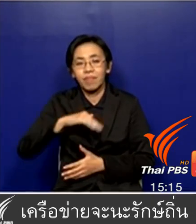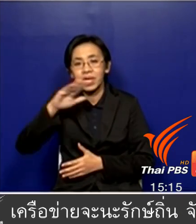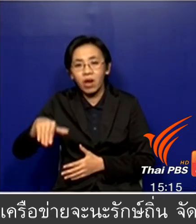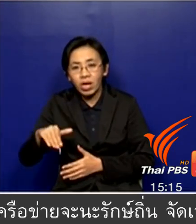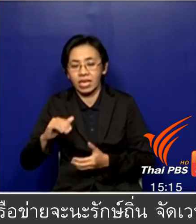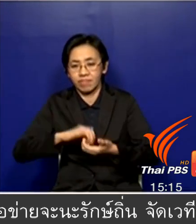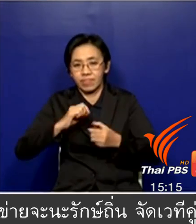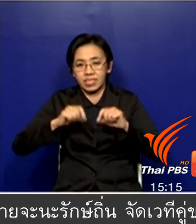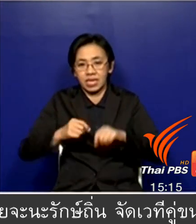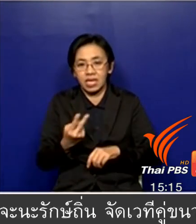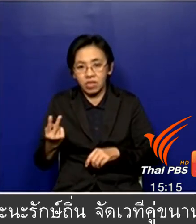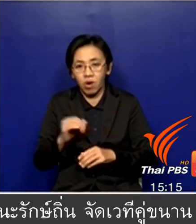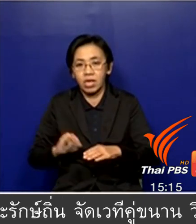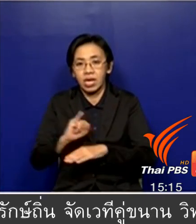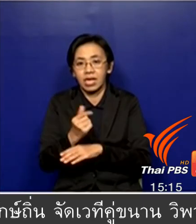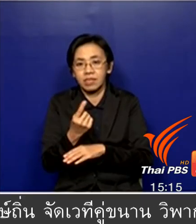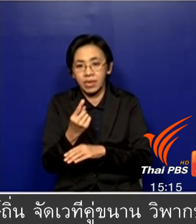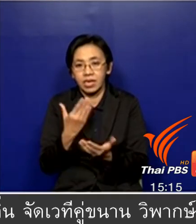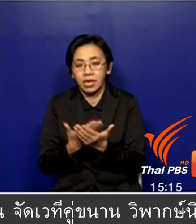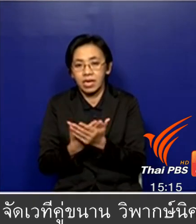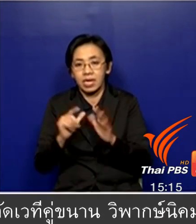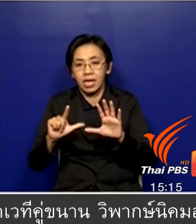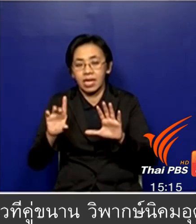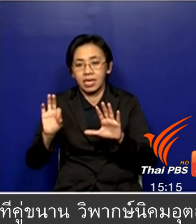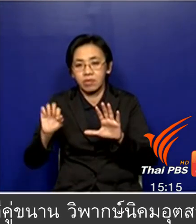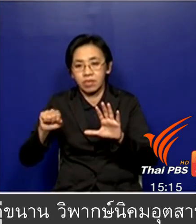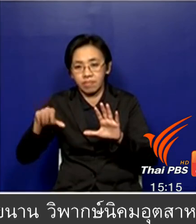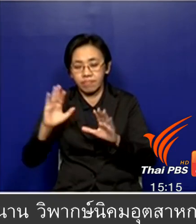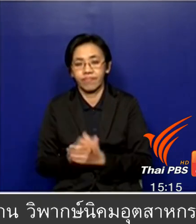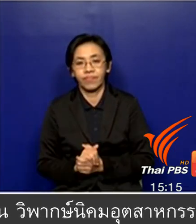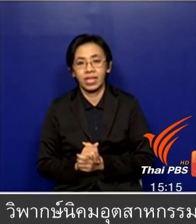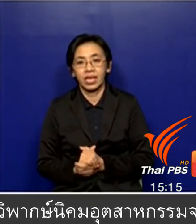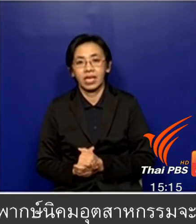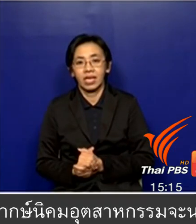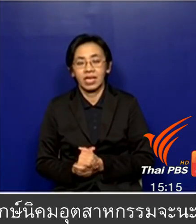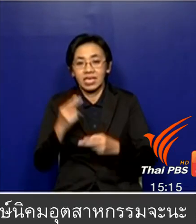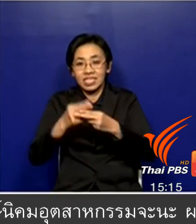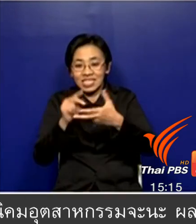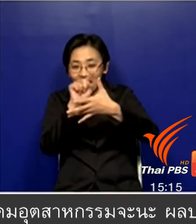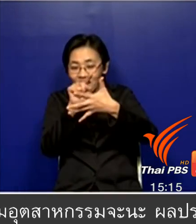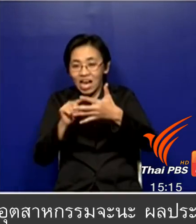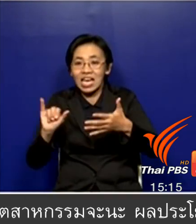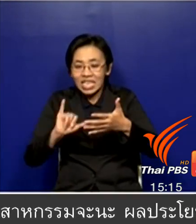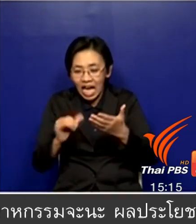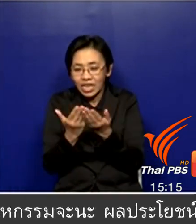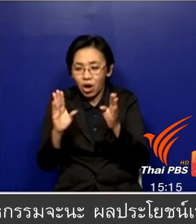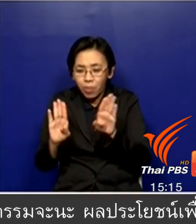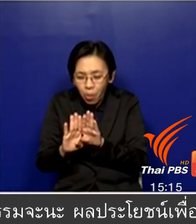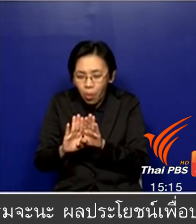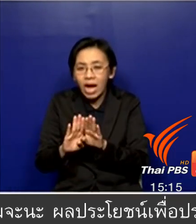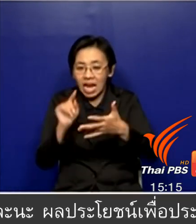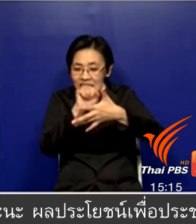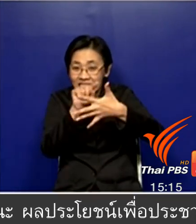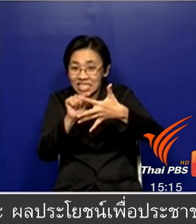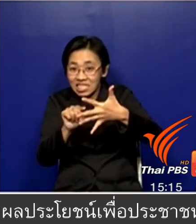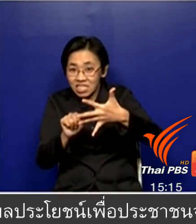2 ธุรกรรม 11 ไร้ 5 ล้าน 9 แสน บาทรวม 5 คนครัที่เป็นเคลอญาตข้อพลัวนายนิพลมีการรั